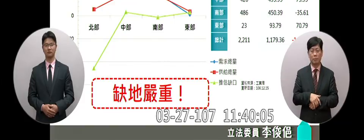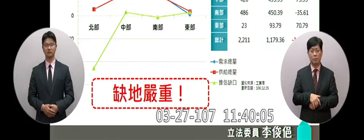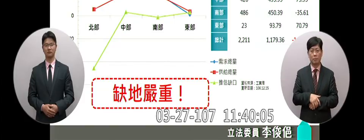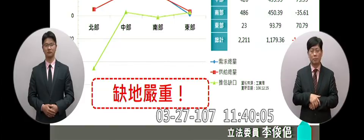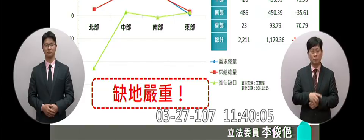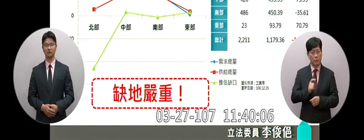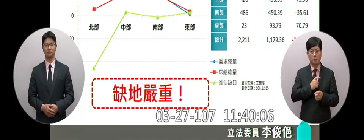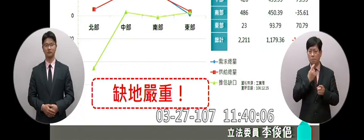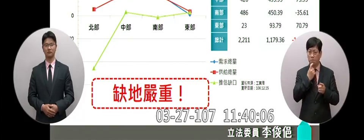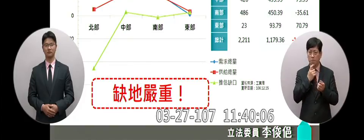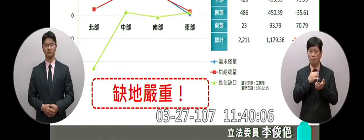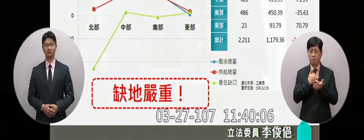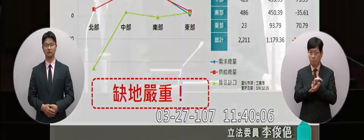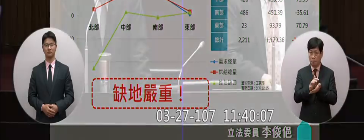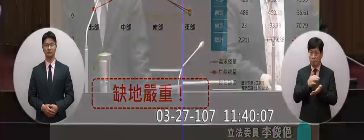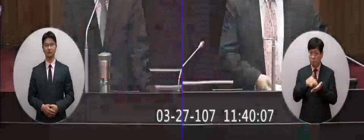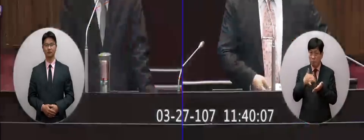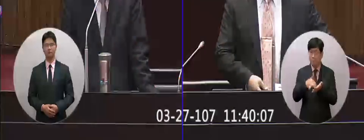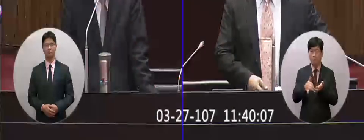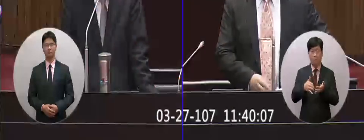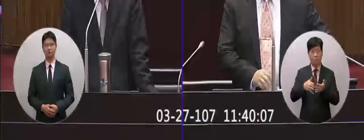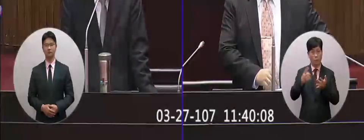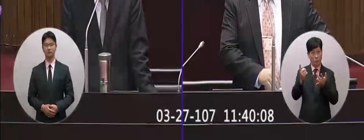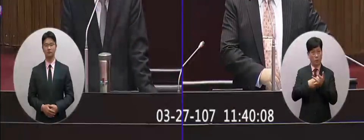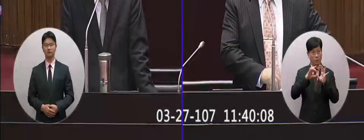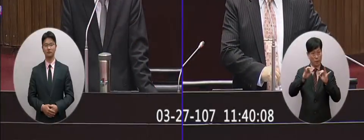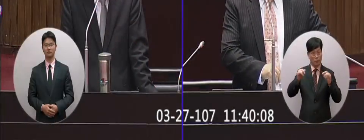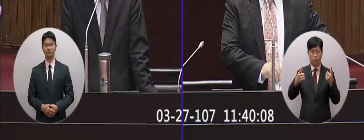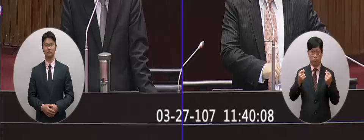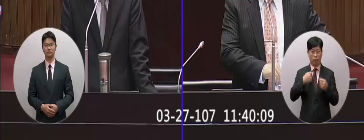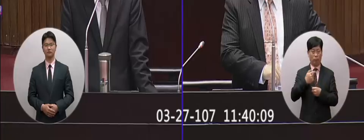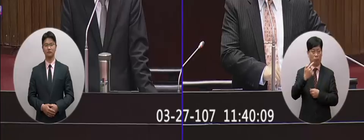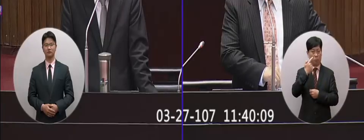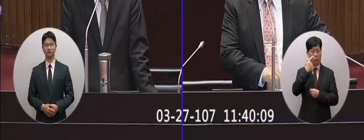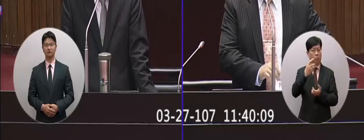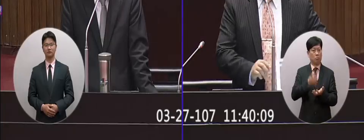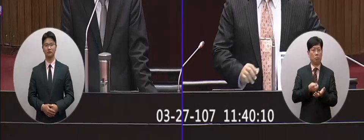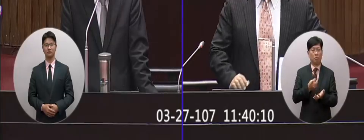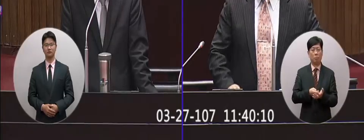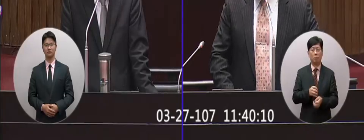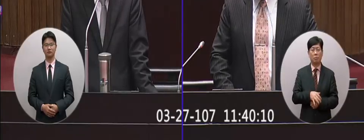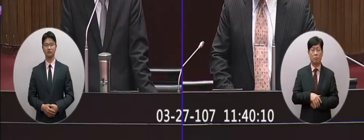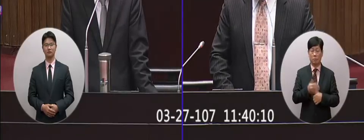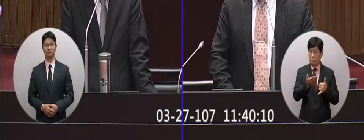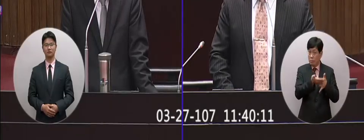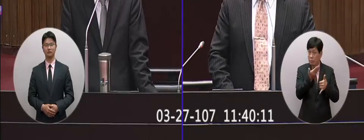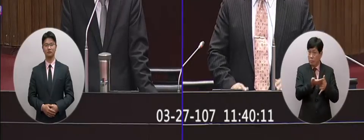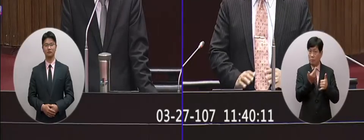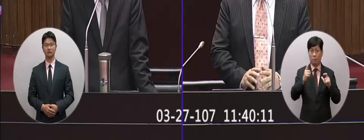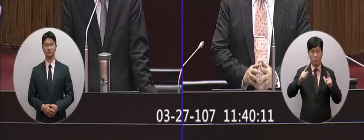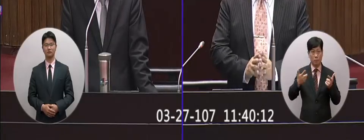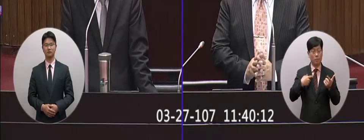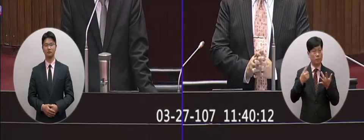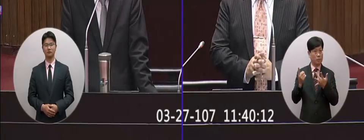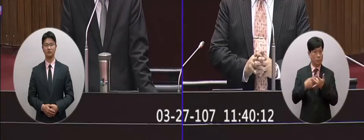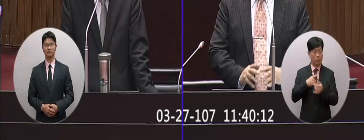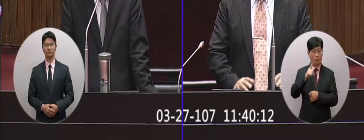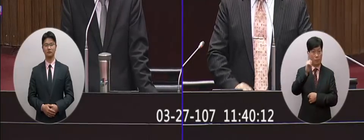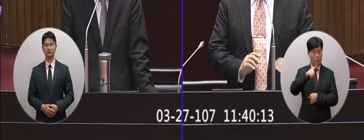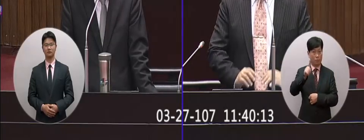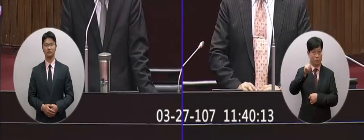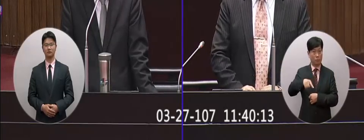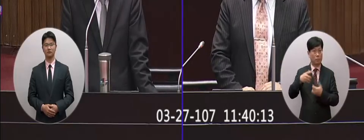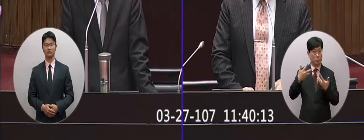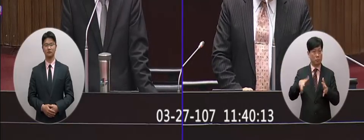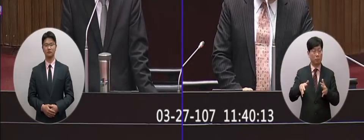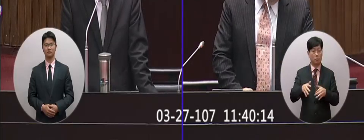109年的一个推估，其实我们缺地的情形还是相当严重。在北部地区大概缺了